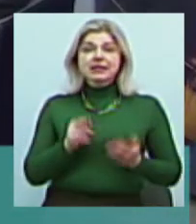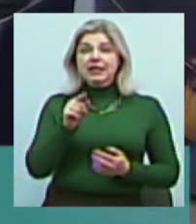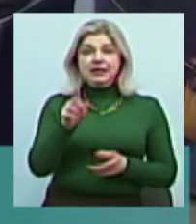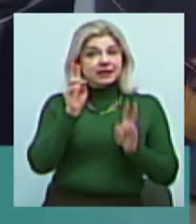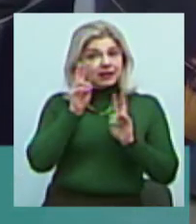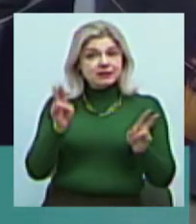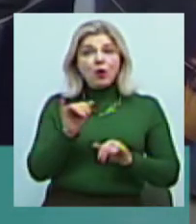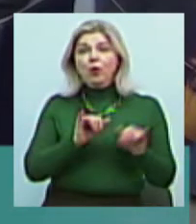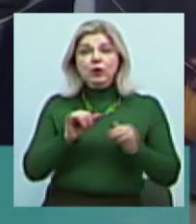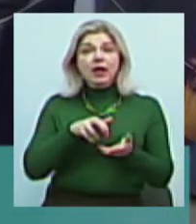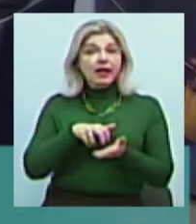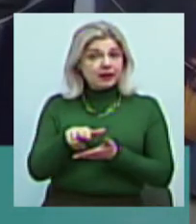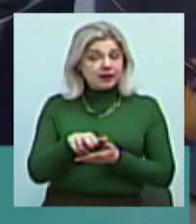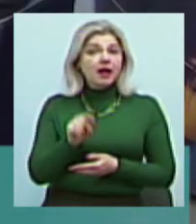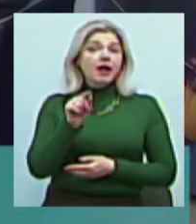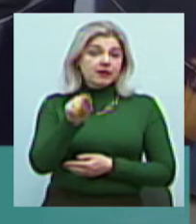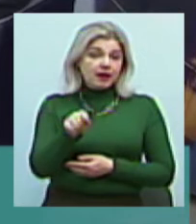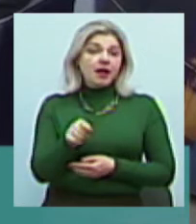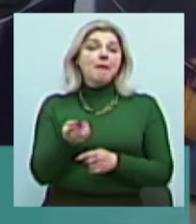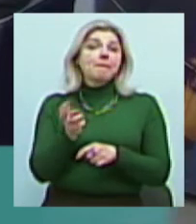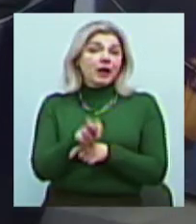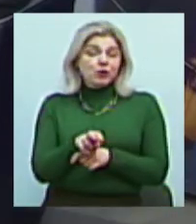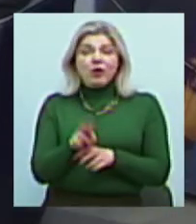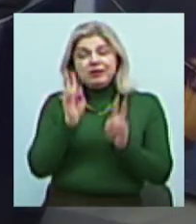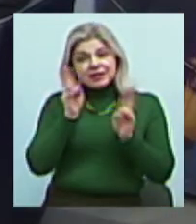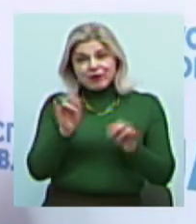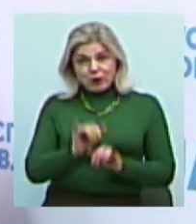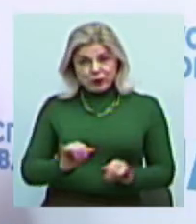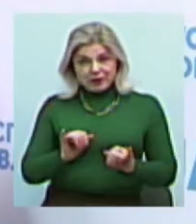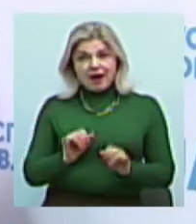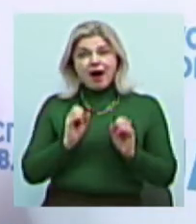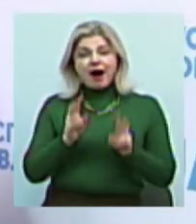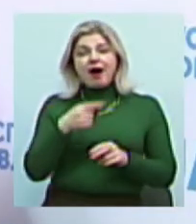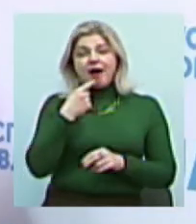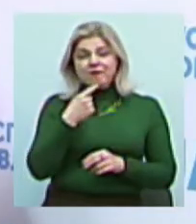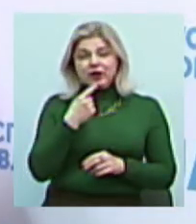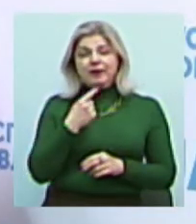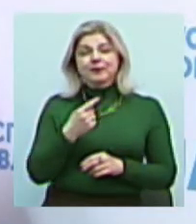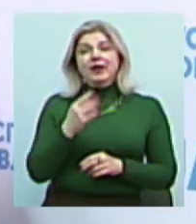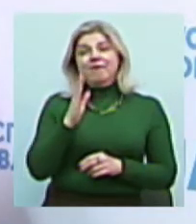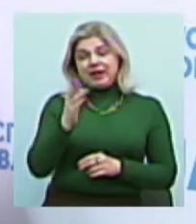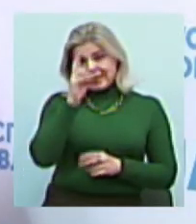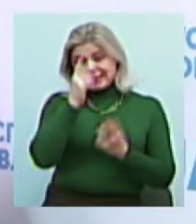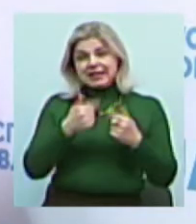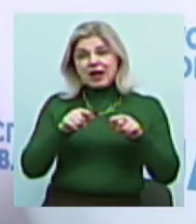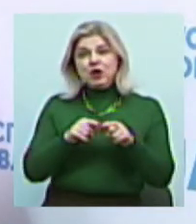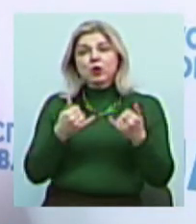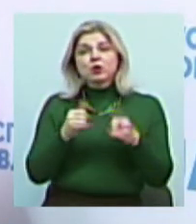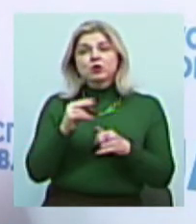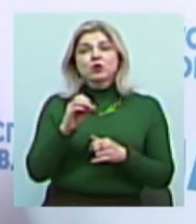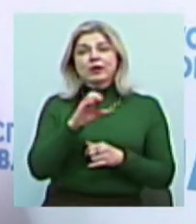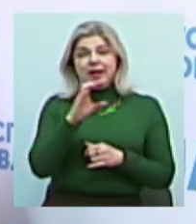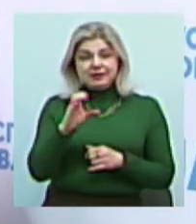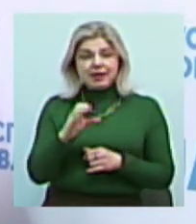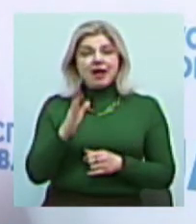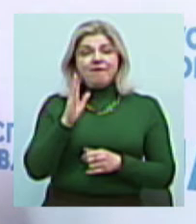Якщо ти не знаєш, куди йти, ти прийдеш невідомо куди. Як, знаєте, в Алісі в країні чудес. Ось, припустимо, обіцяної